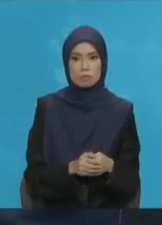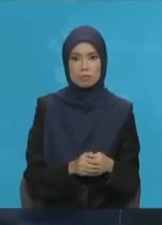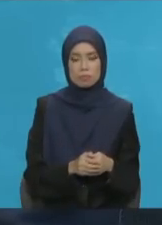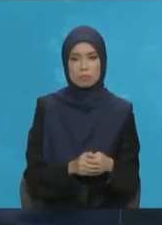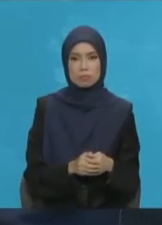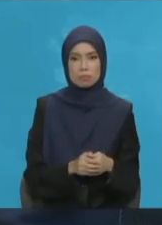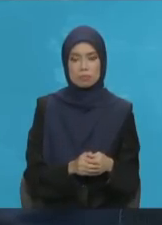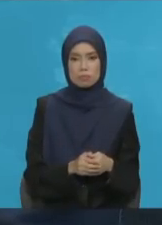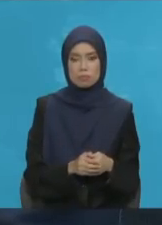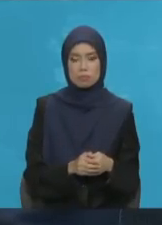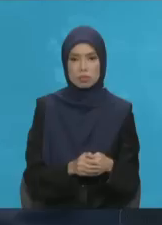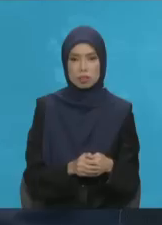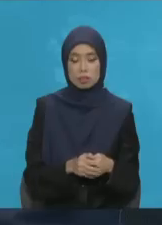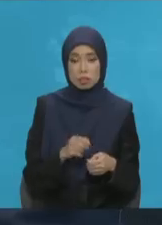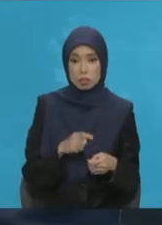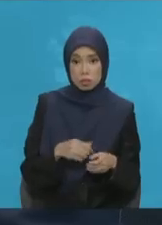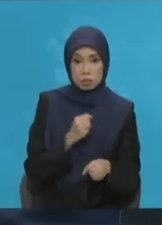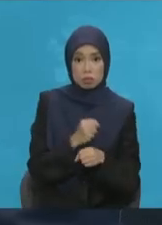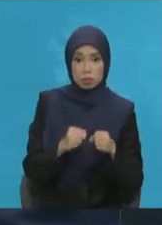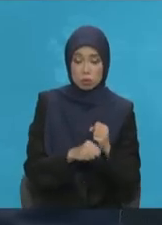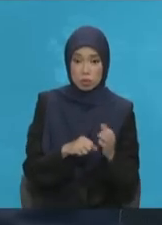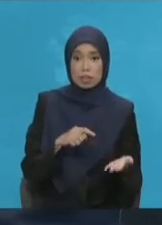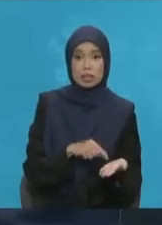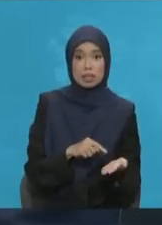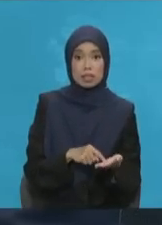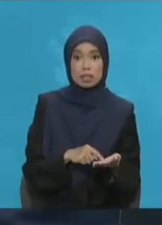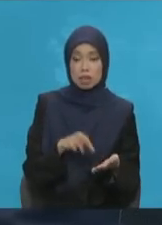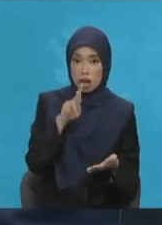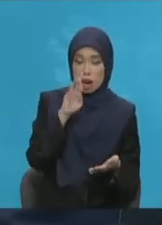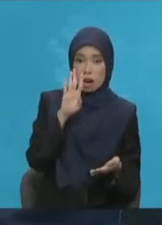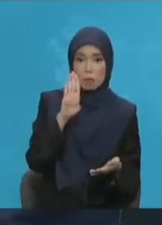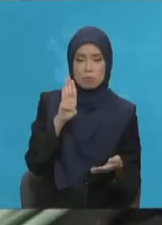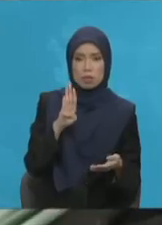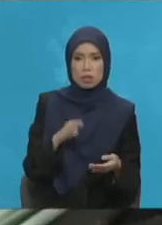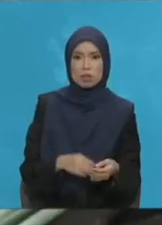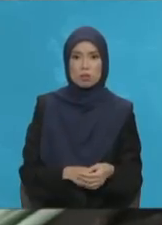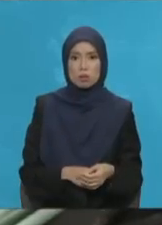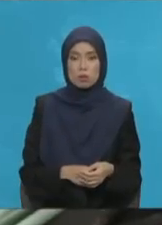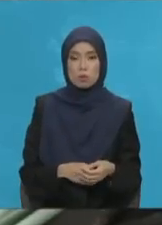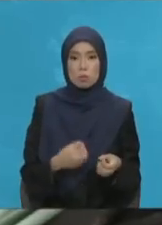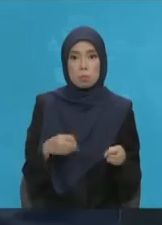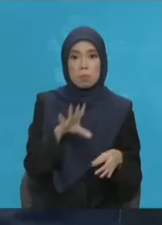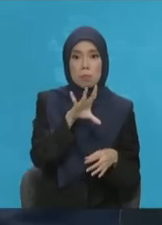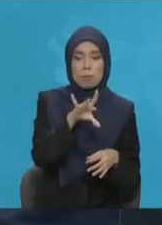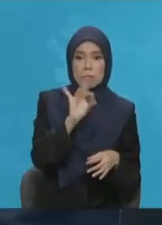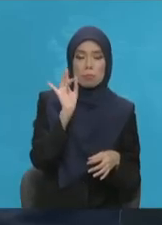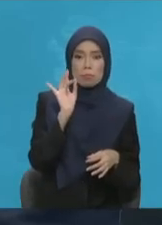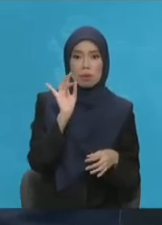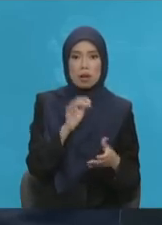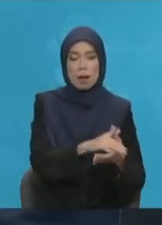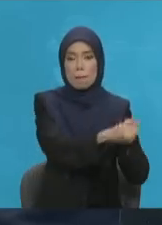buktinya pada tahun ini arbei sekali lagi telah dinobatkan sebagai